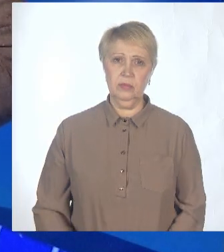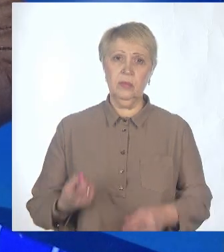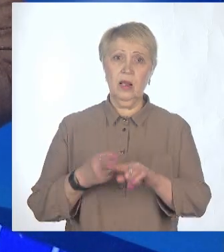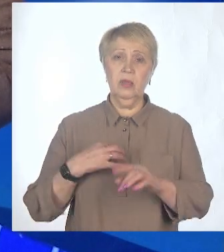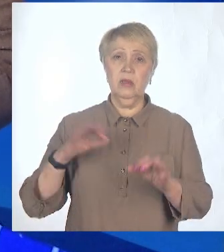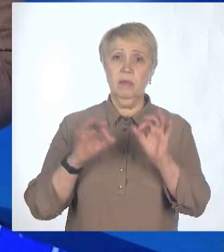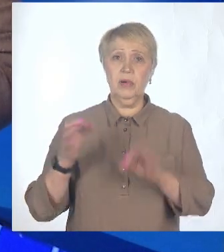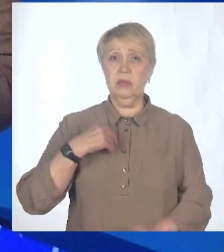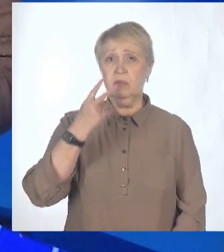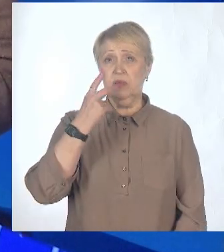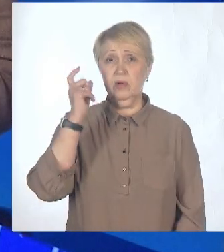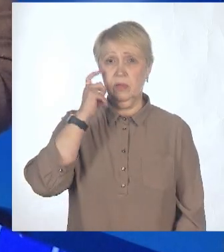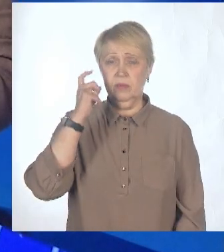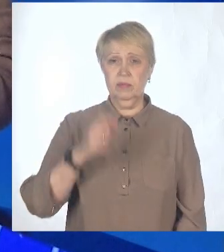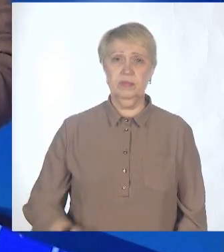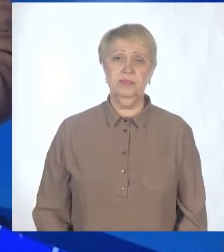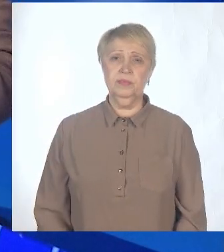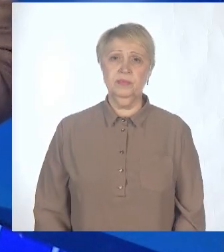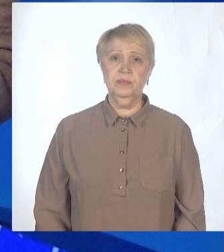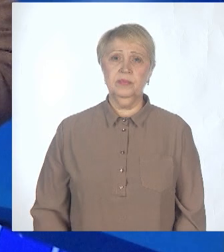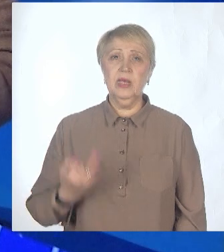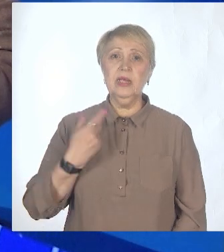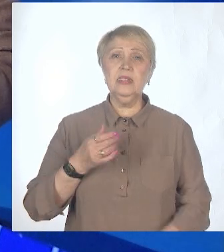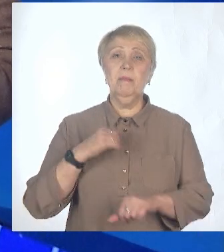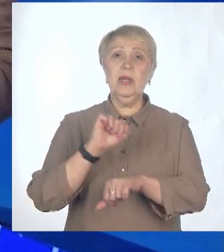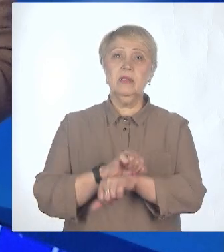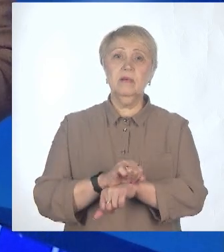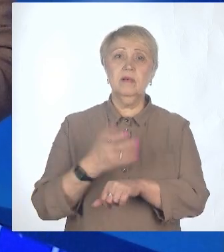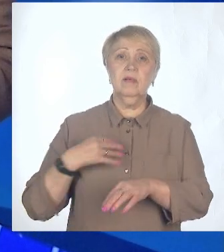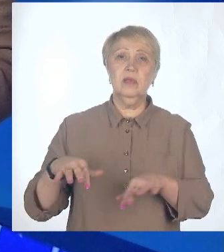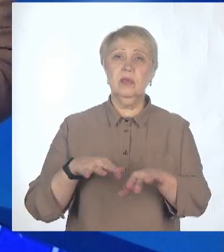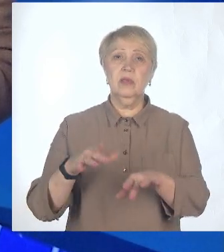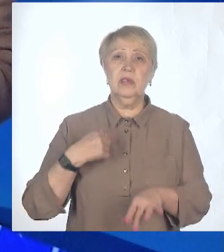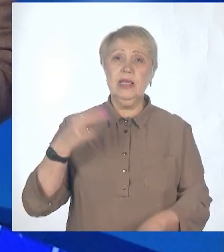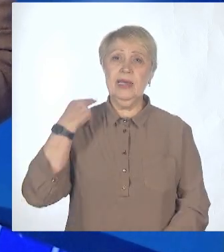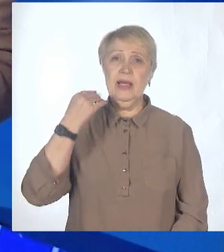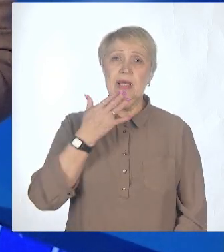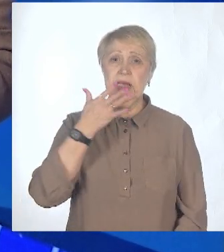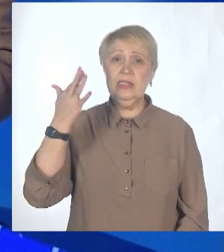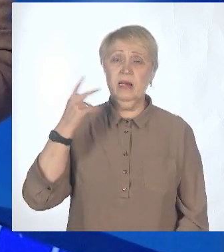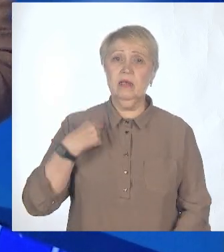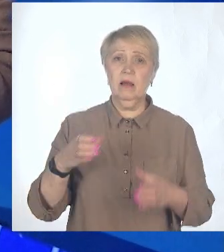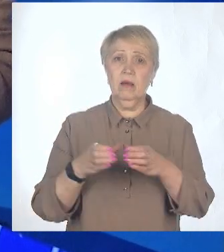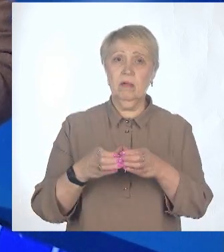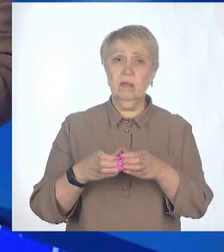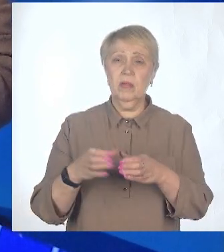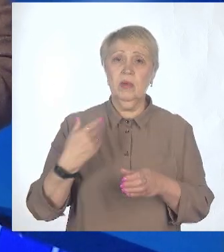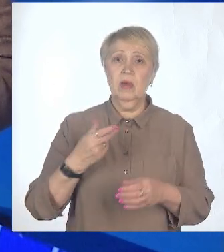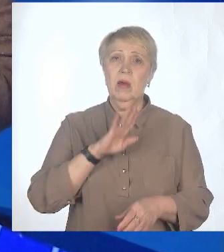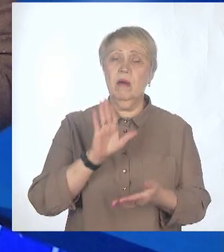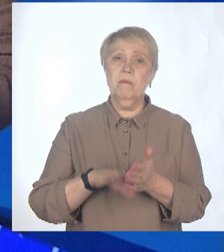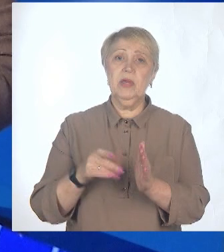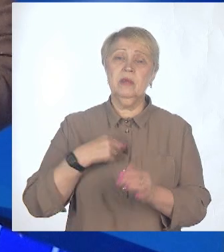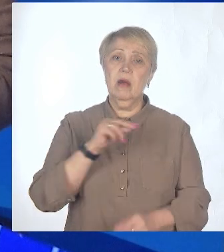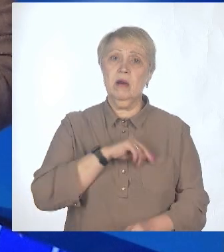Это проект «Смотри Хабаровск», в студии Дмитрий Павленко. Из-за приостановки деятельности иностранных компаний, по предварительным оценкам, без работы могут